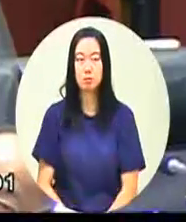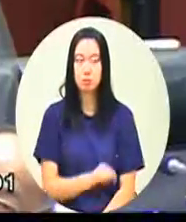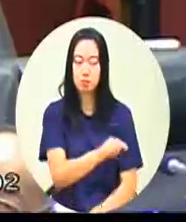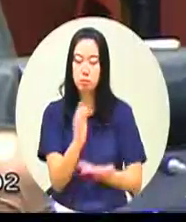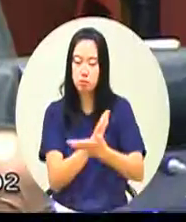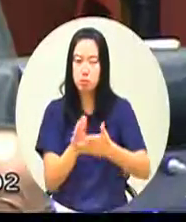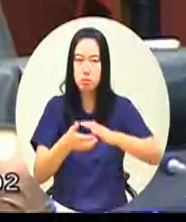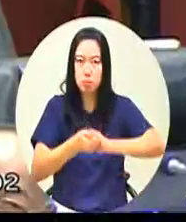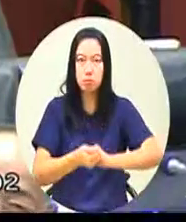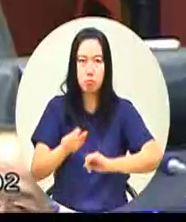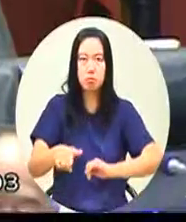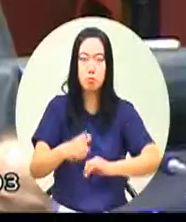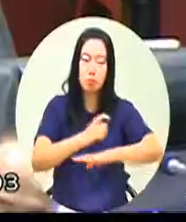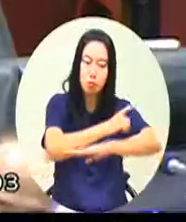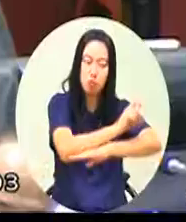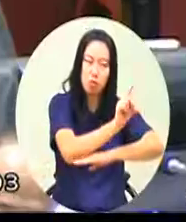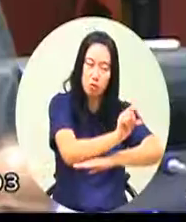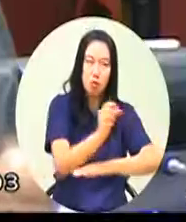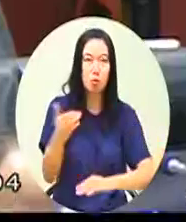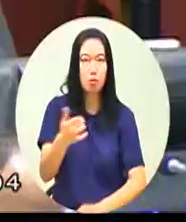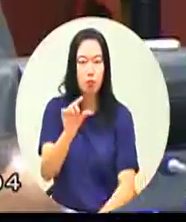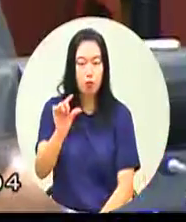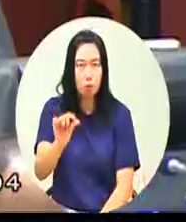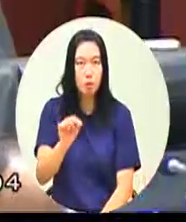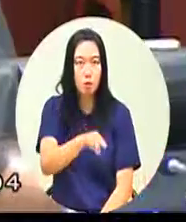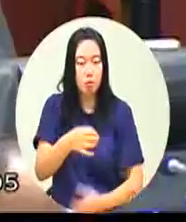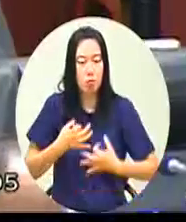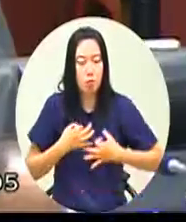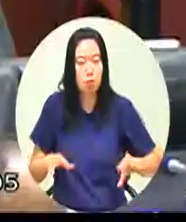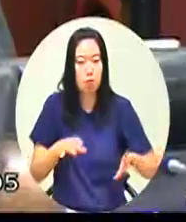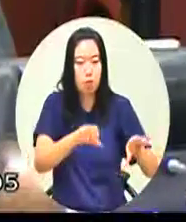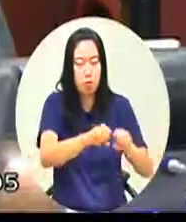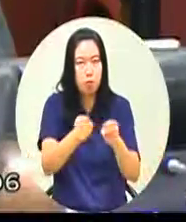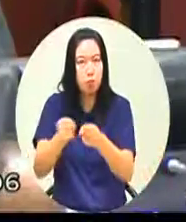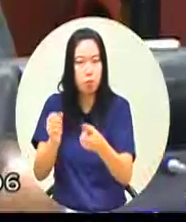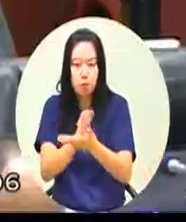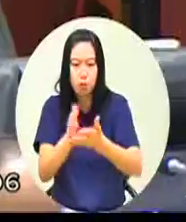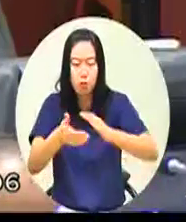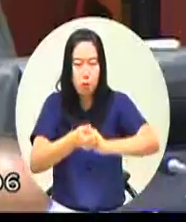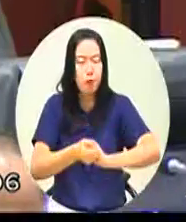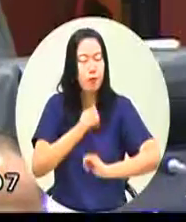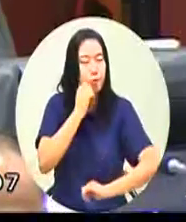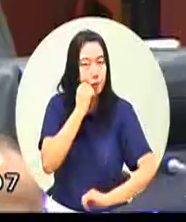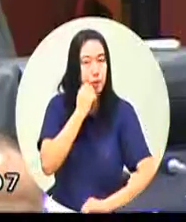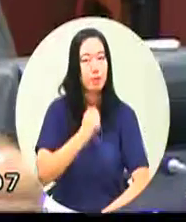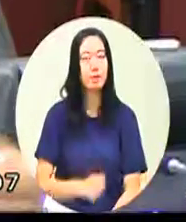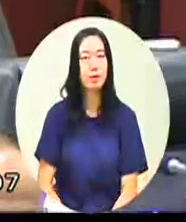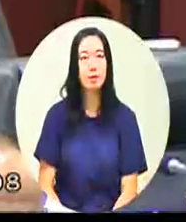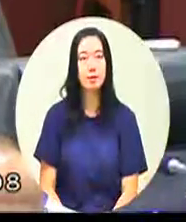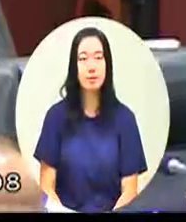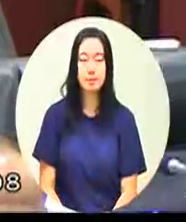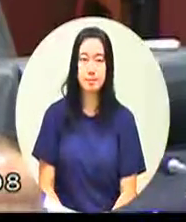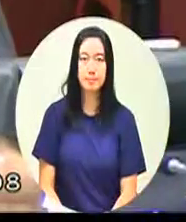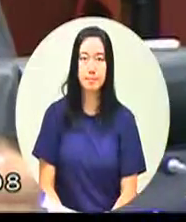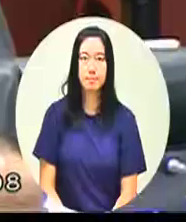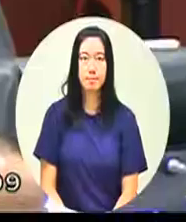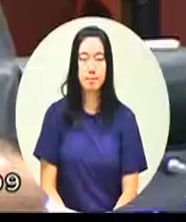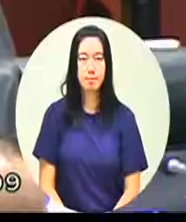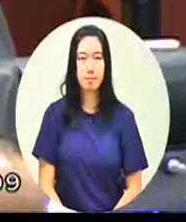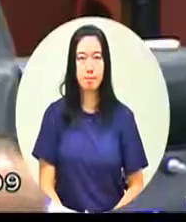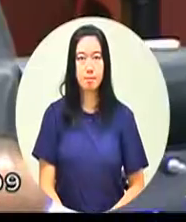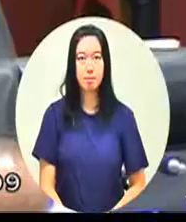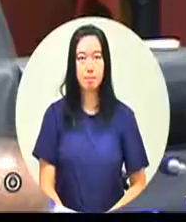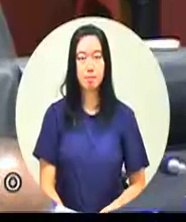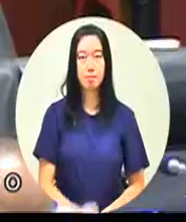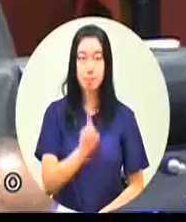有当时啊，伫鱼苗、虾苗吼，伊要甲认定伊个损失吼，无法度认定，所以其实吼，因安尼平均一个养殖